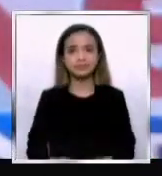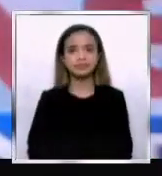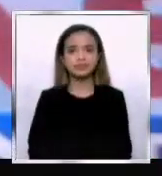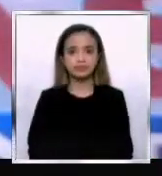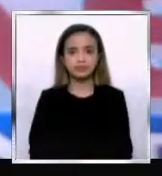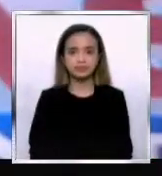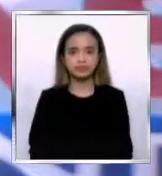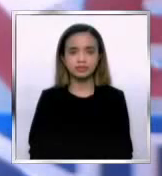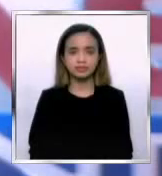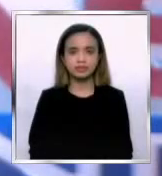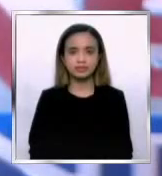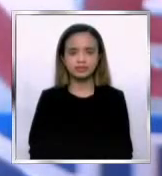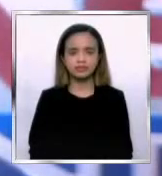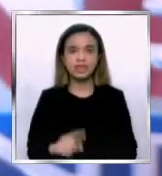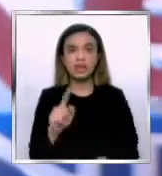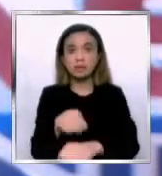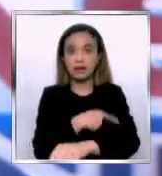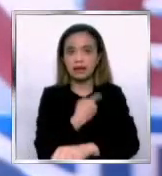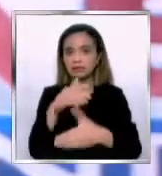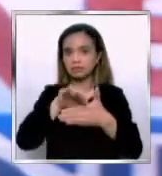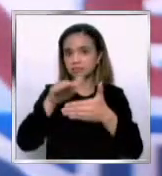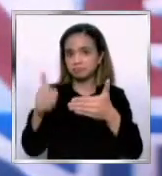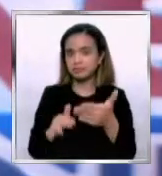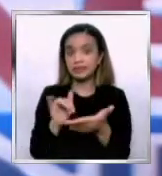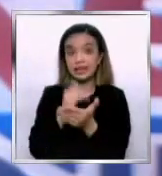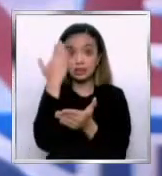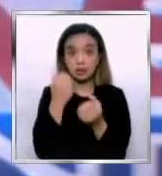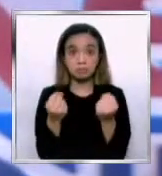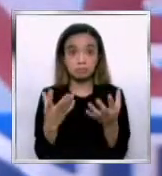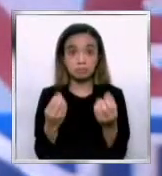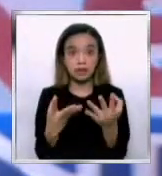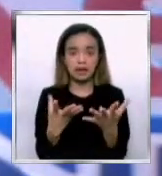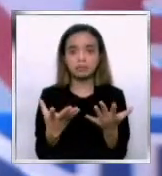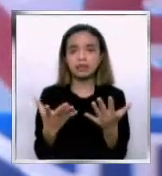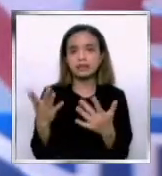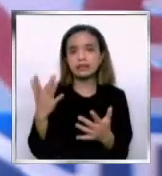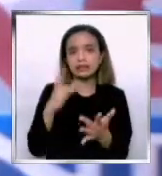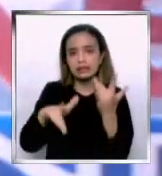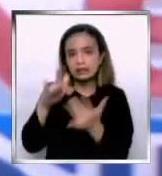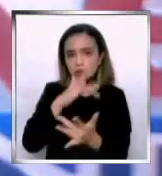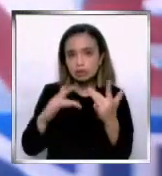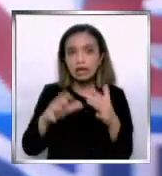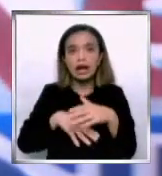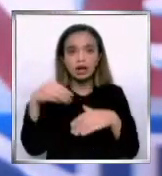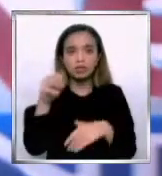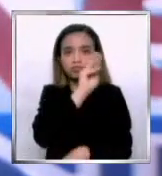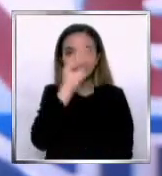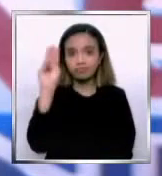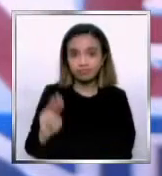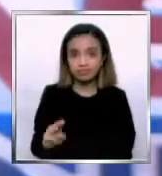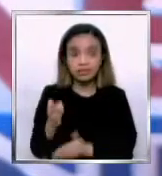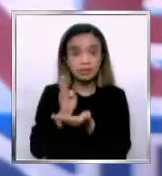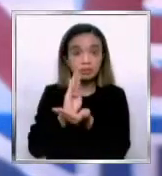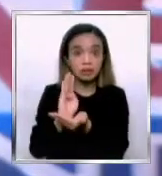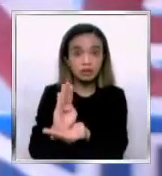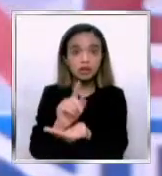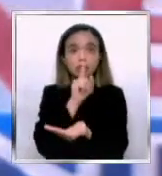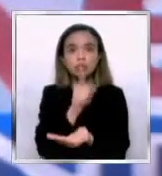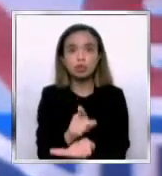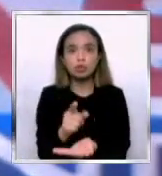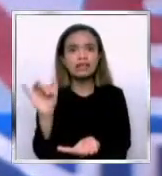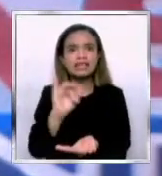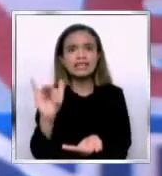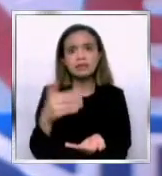Long weekend kaya maraming sinamantala ang pamamasyal sa loob man o labas ng Metro Manila. At sa Boracay nga po, tila pre-pandemic ang